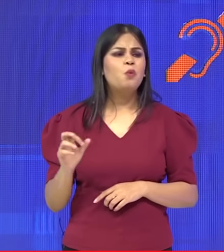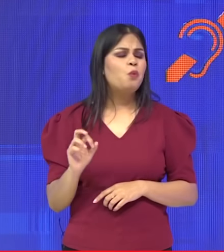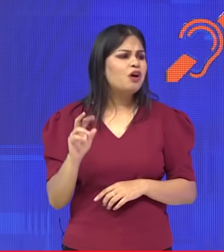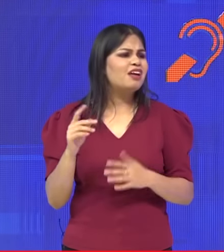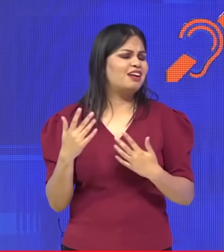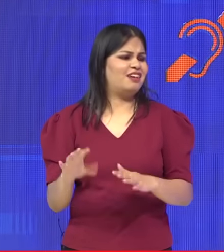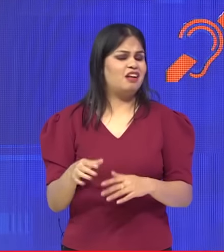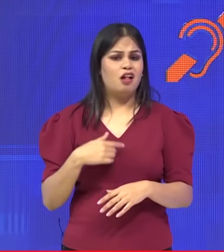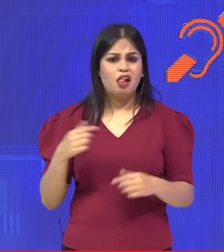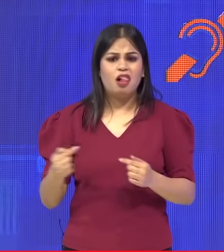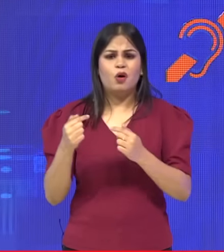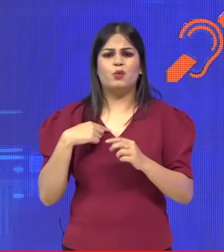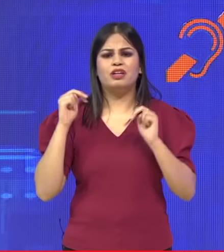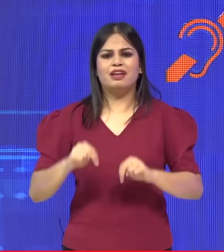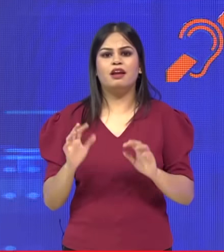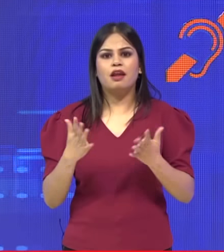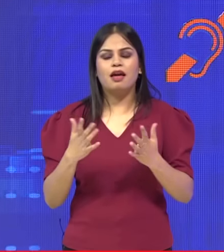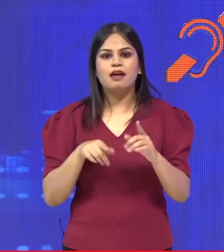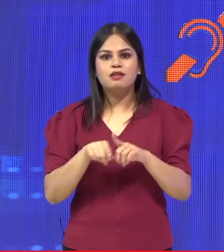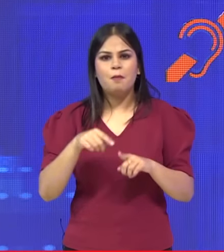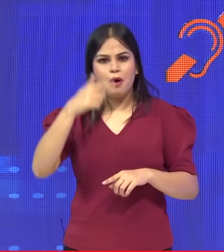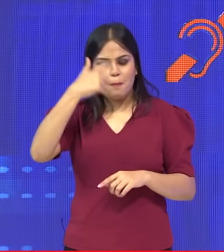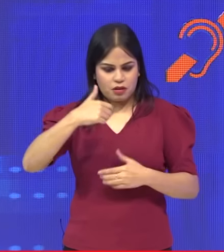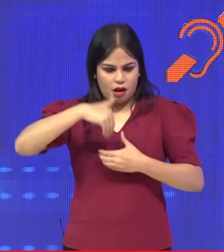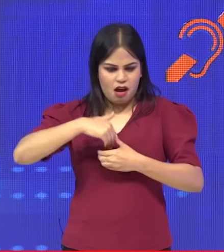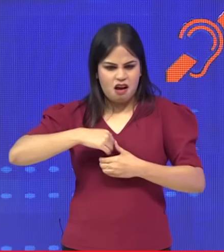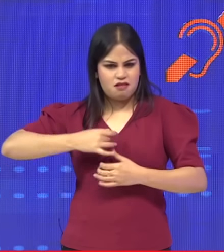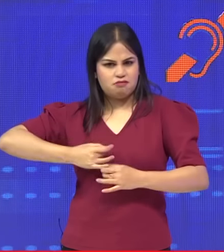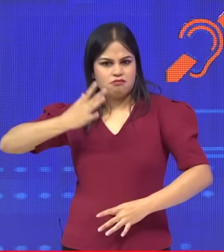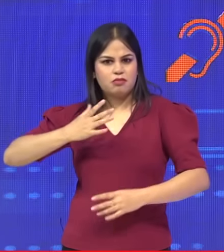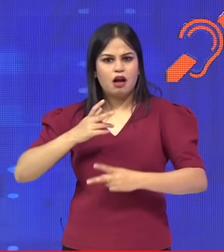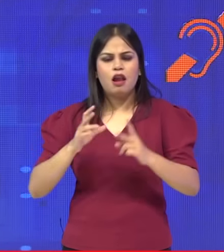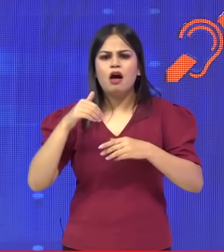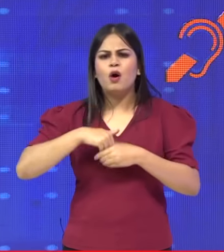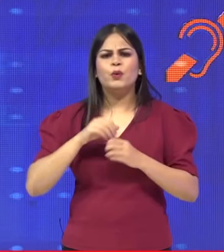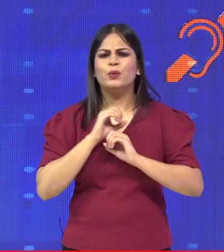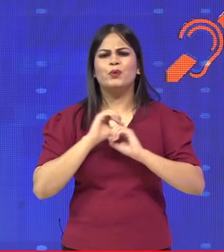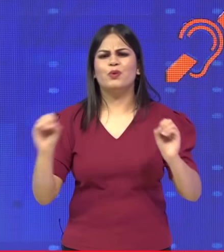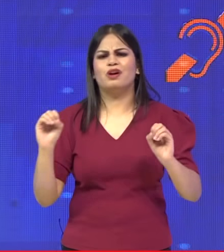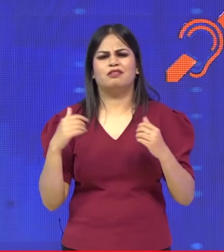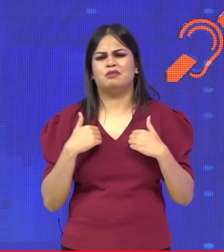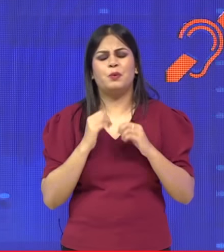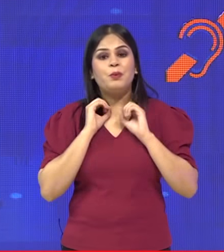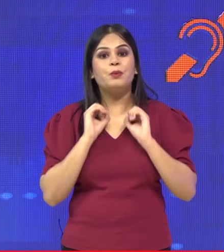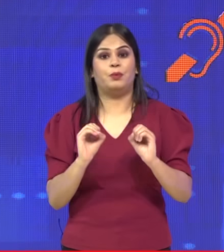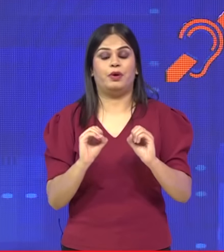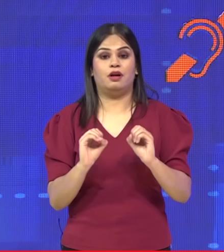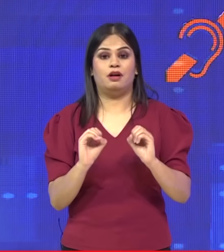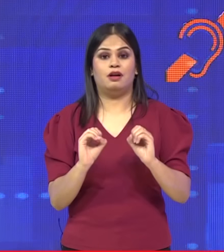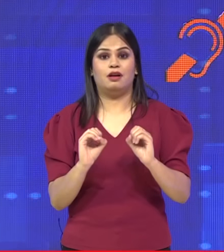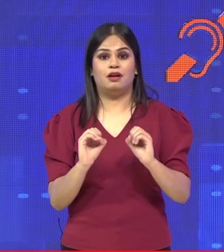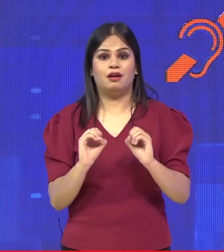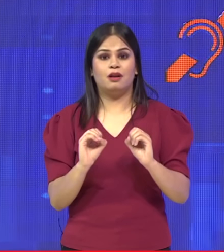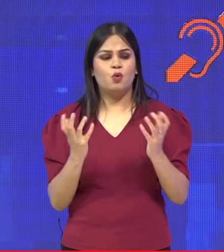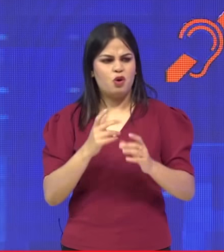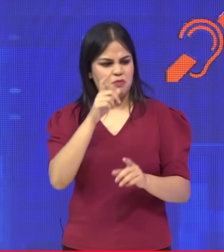आई डॉन'टी हैव था वाइंडिक्टिव बोन इन मी बॉडी आई डोंट हैव डेट एट जो के